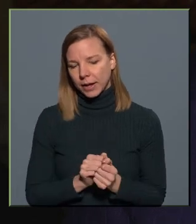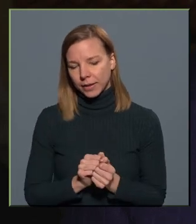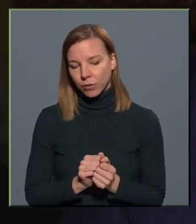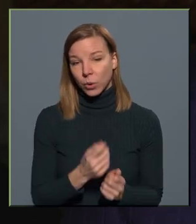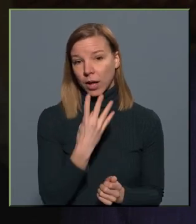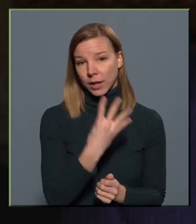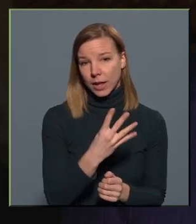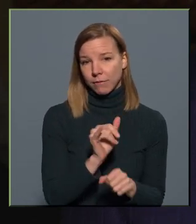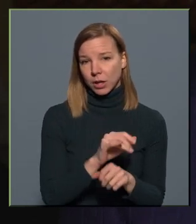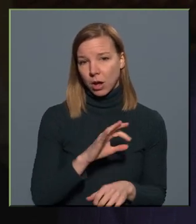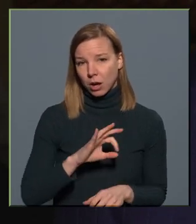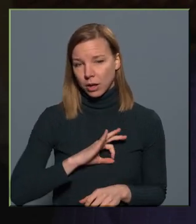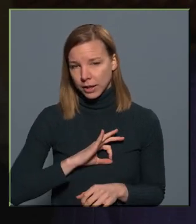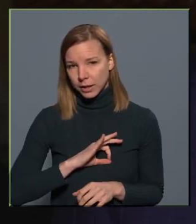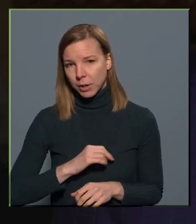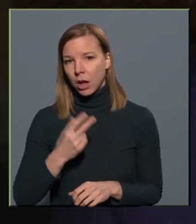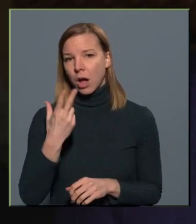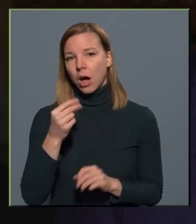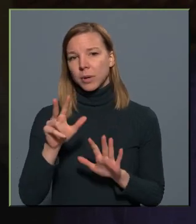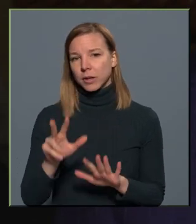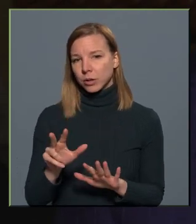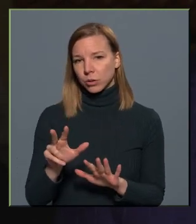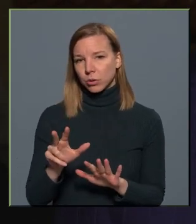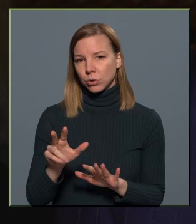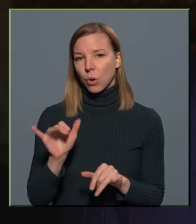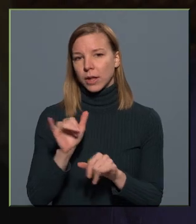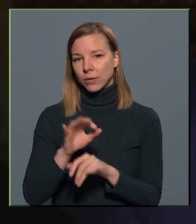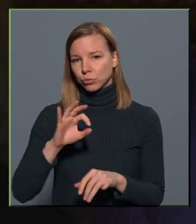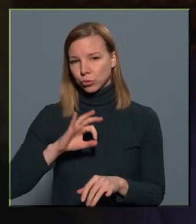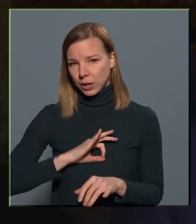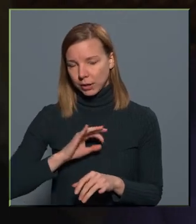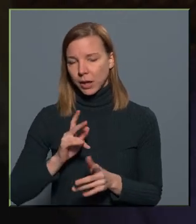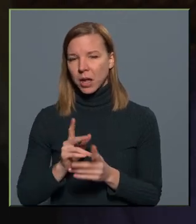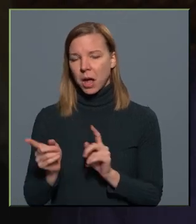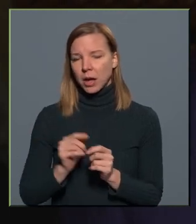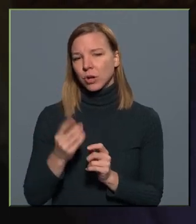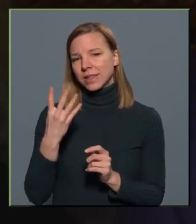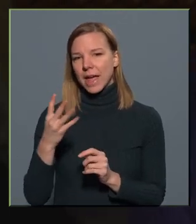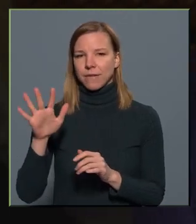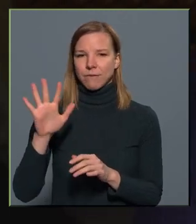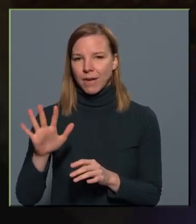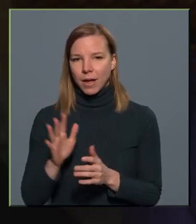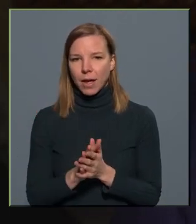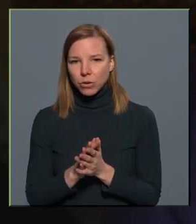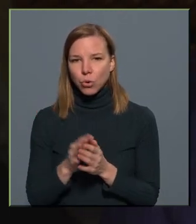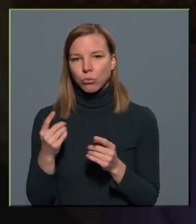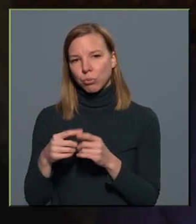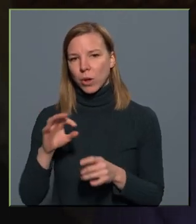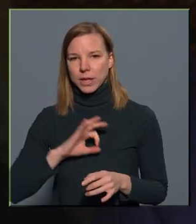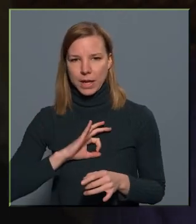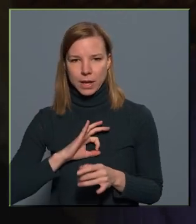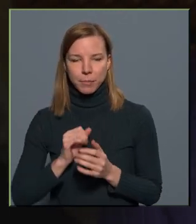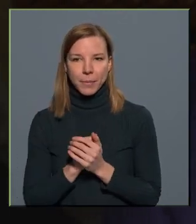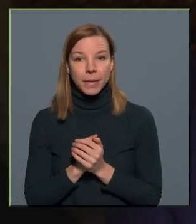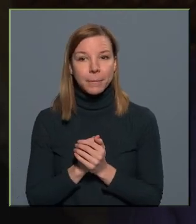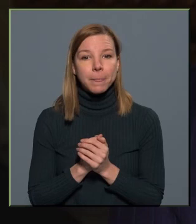aranyérmet, 38 ezüstérmet, és azt hiszem, tán 45, és akkor kéne a 123 bronzérmet. De